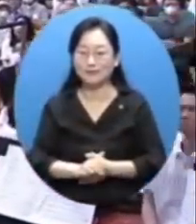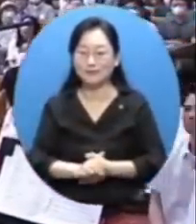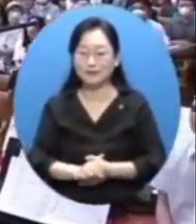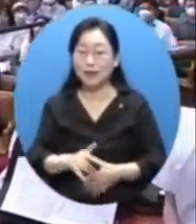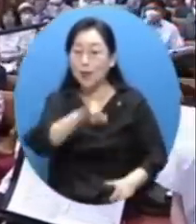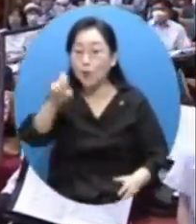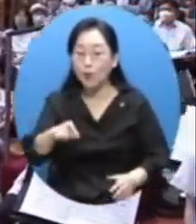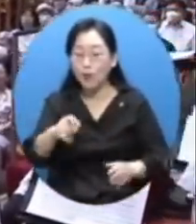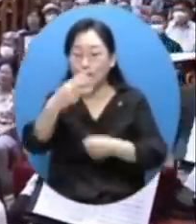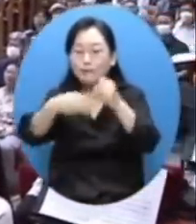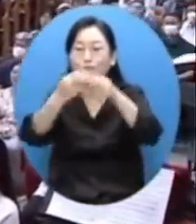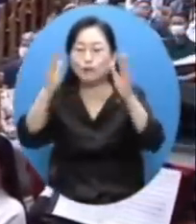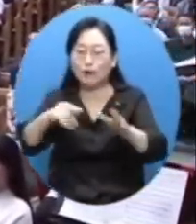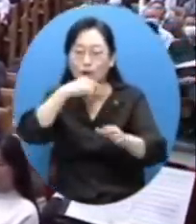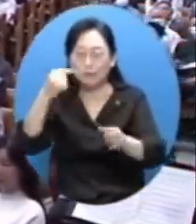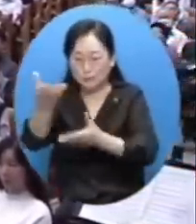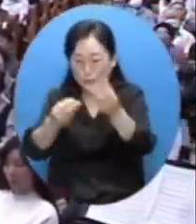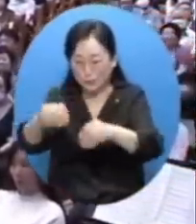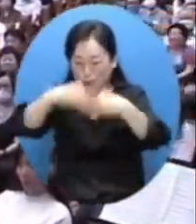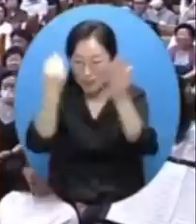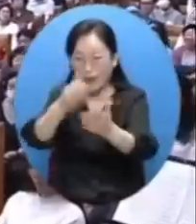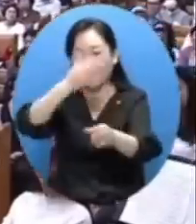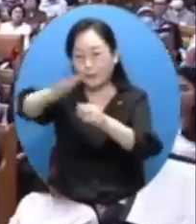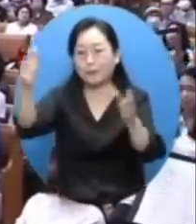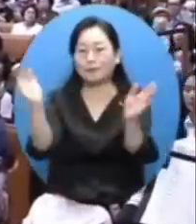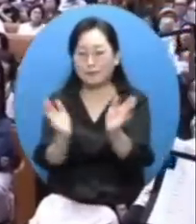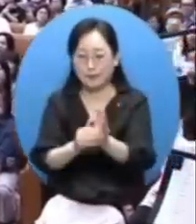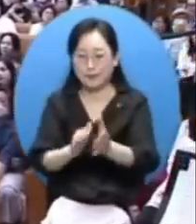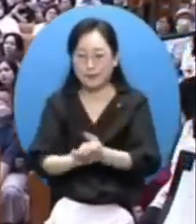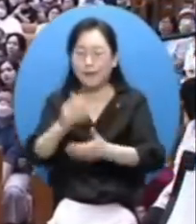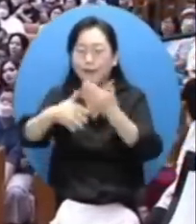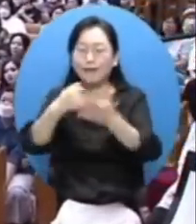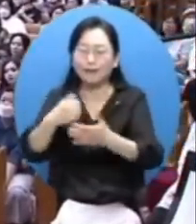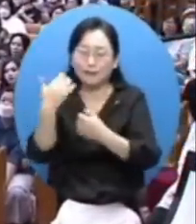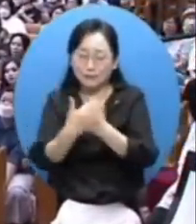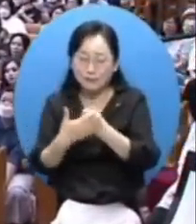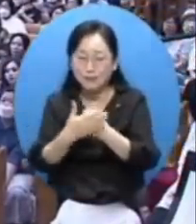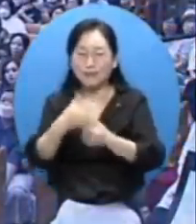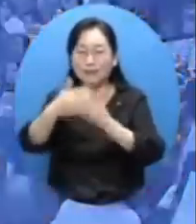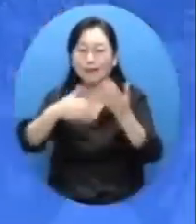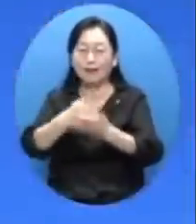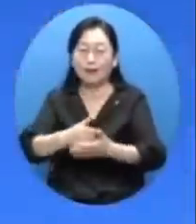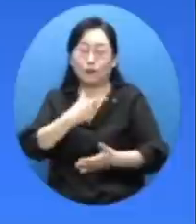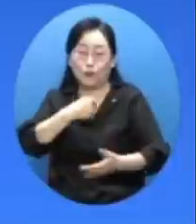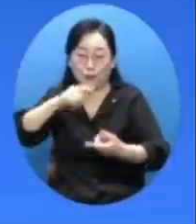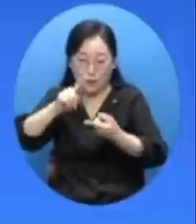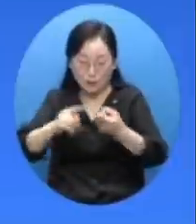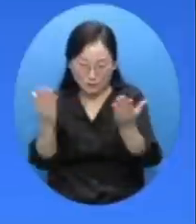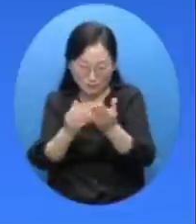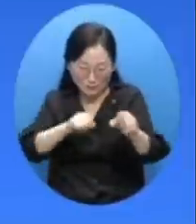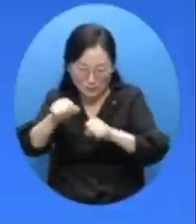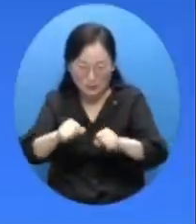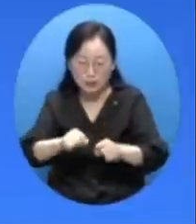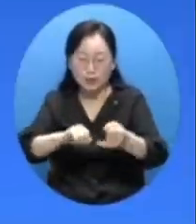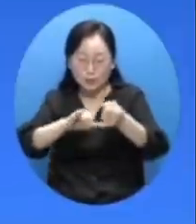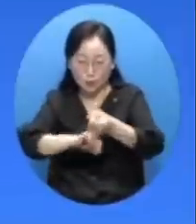코로나 3년 동안에 빚도 다 갚게 된 것입니다. 하나님의 은혜인 것입니다. 하나님의 뜻을 구하면 반드시 좋은 일이